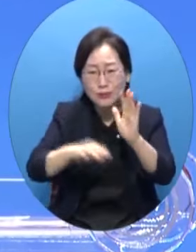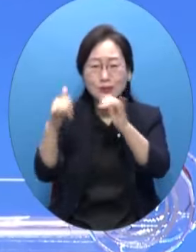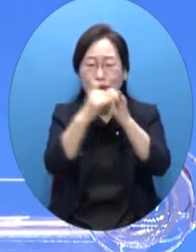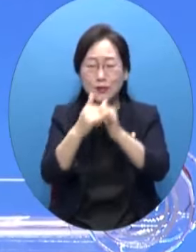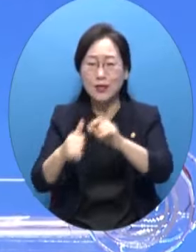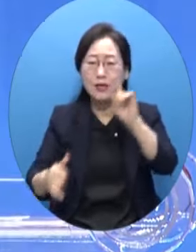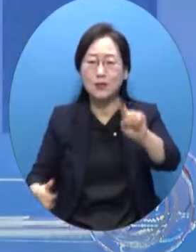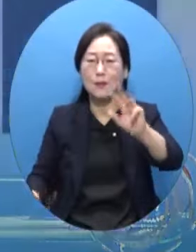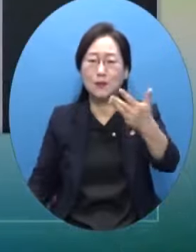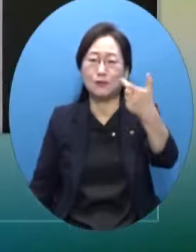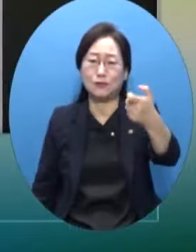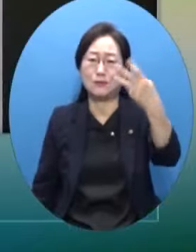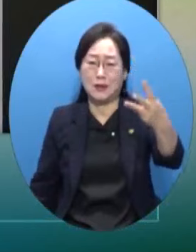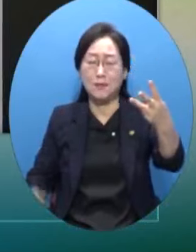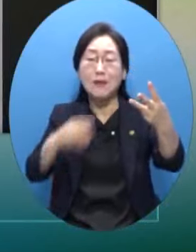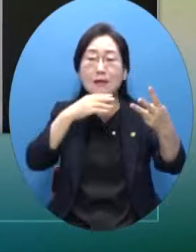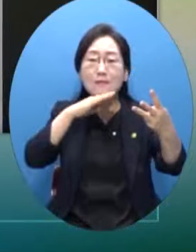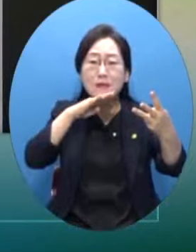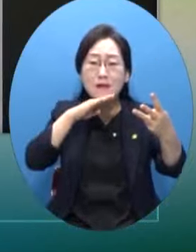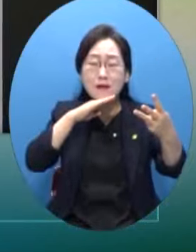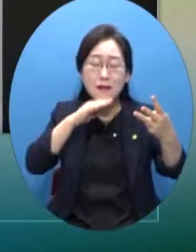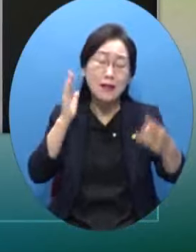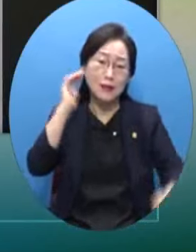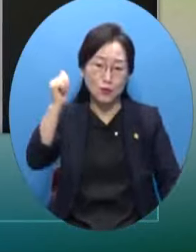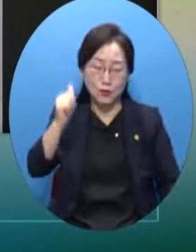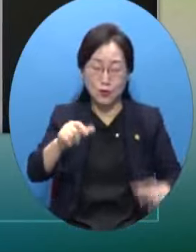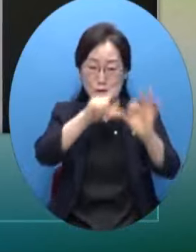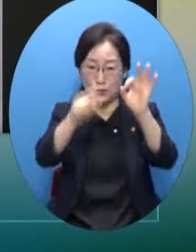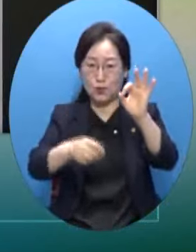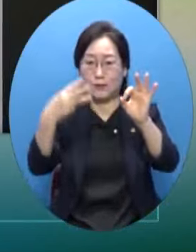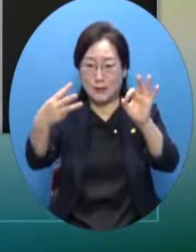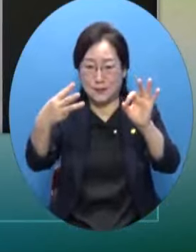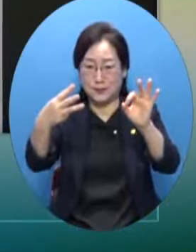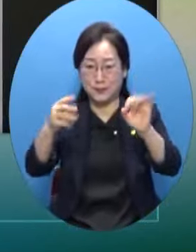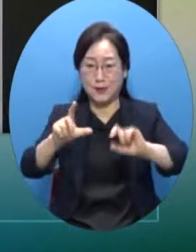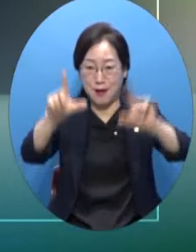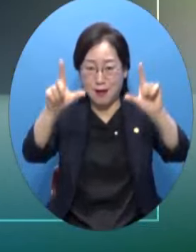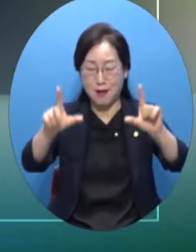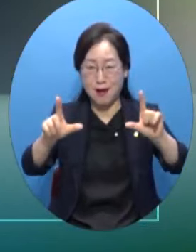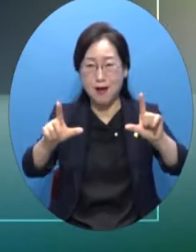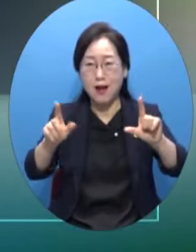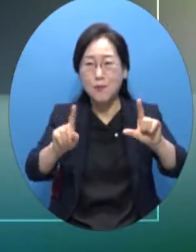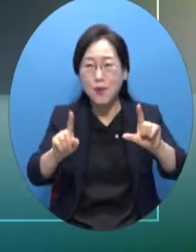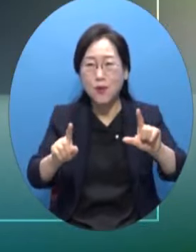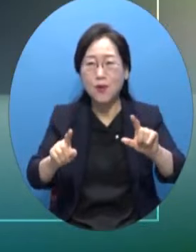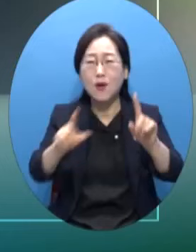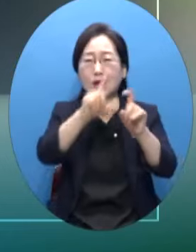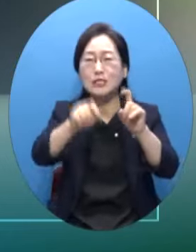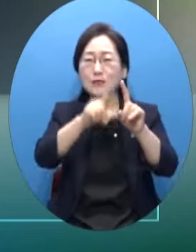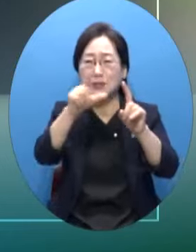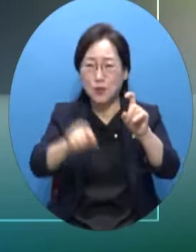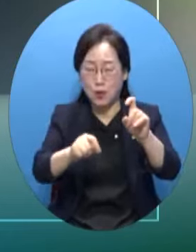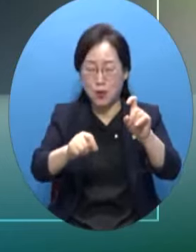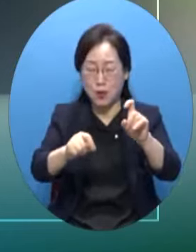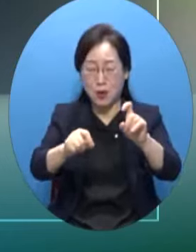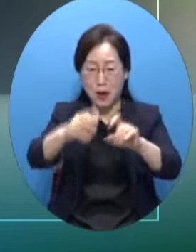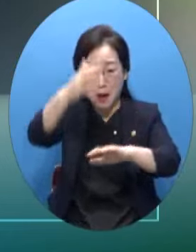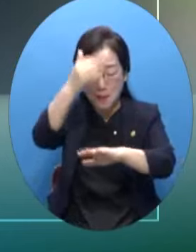1863년 에이브럼 링컨 대통령이 10월 3일 날 11월 마지막